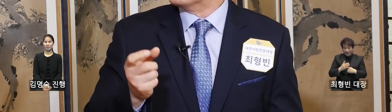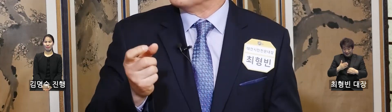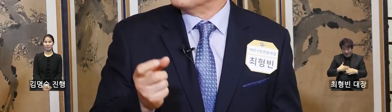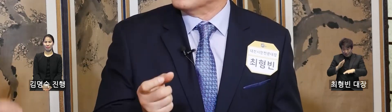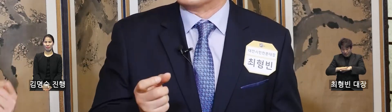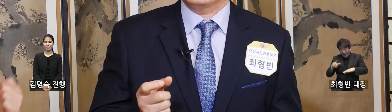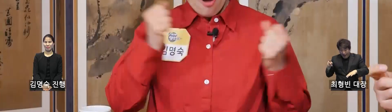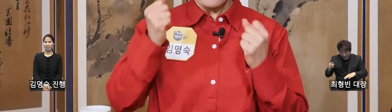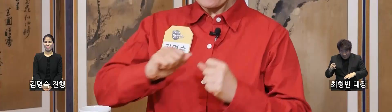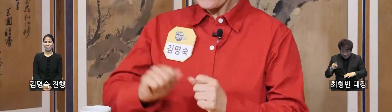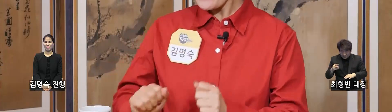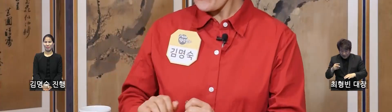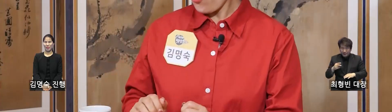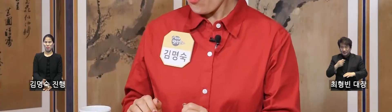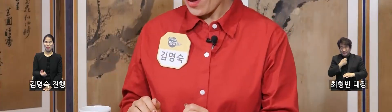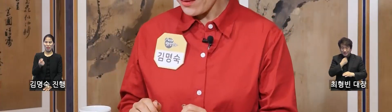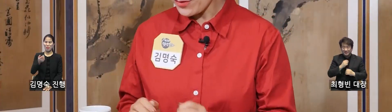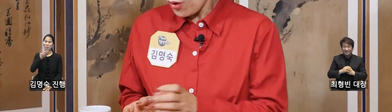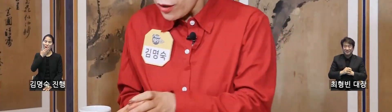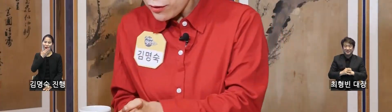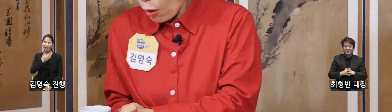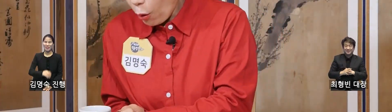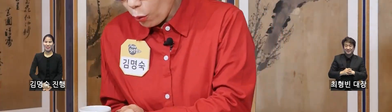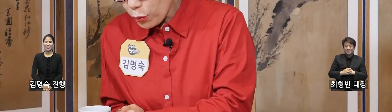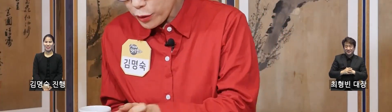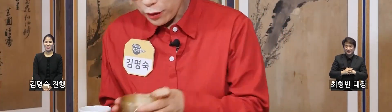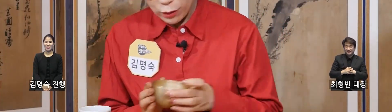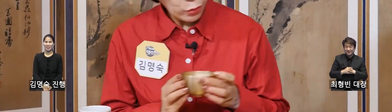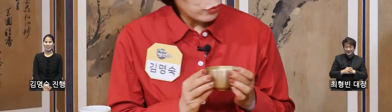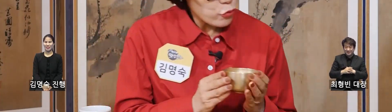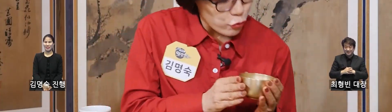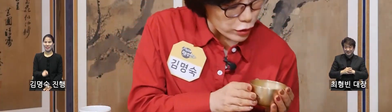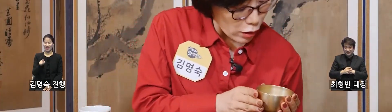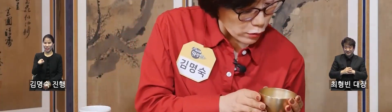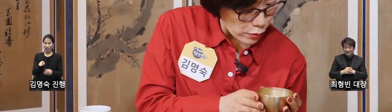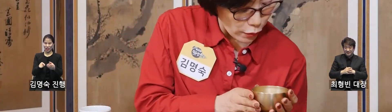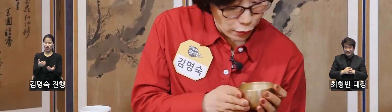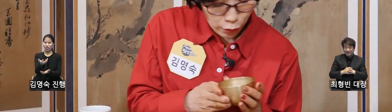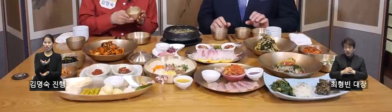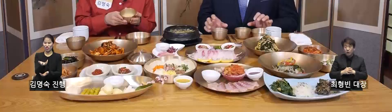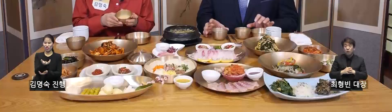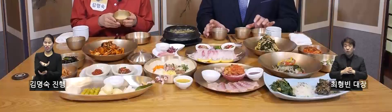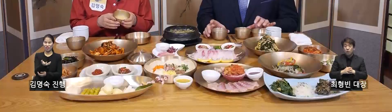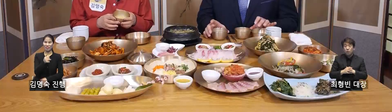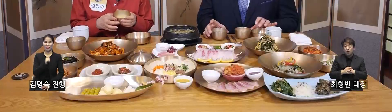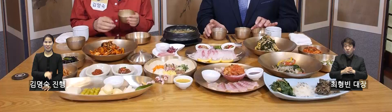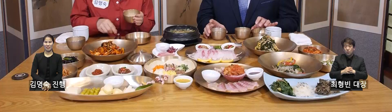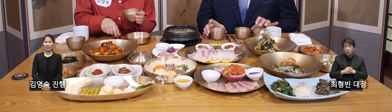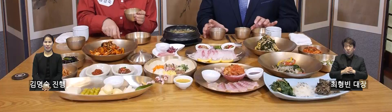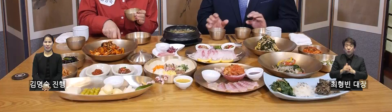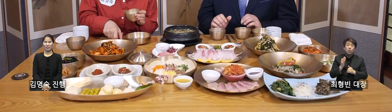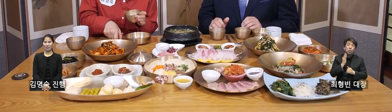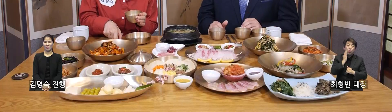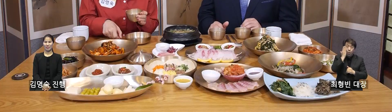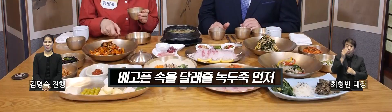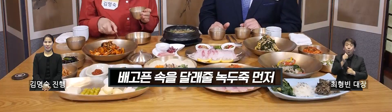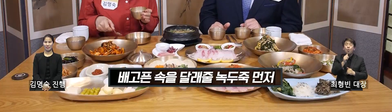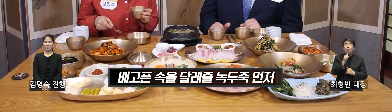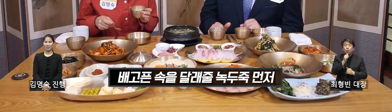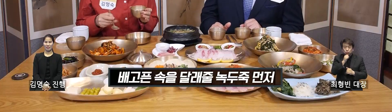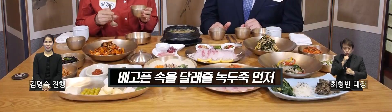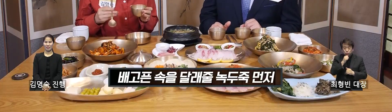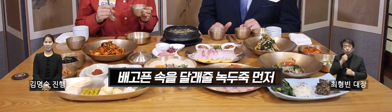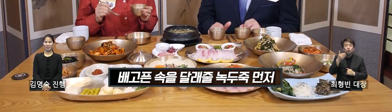막 가려 그렇죠 아 그럼 빨리 먹어 봐야 되죠 그러니까 억이 축이 나왔어요 부적의 나와서 오셨어요 우선